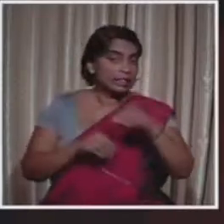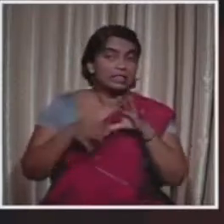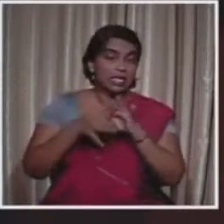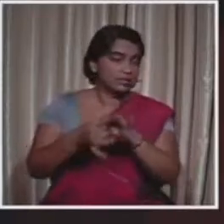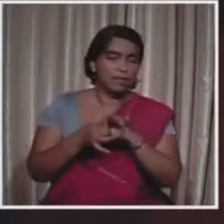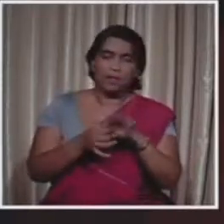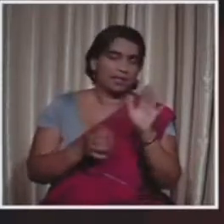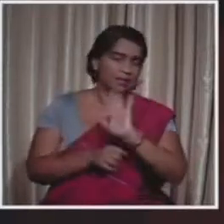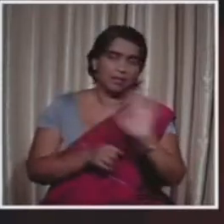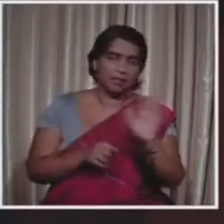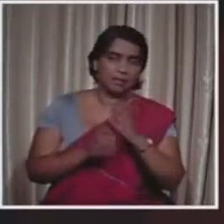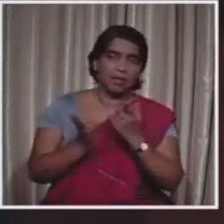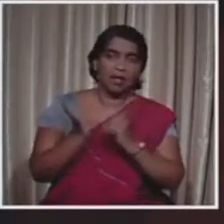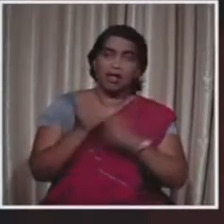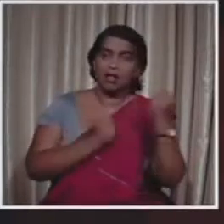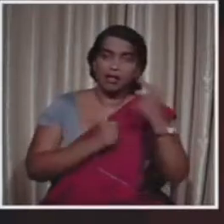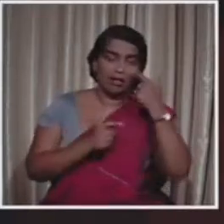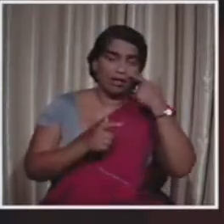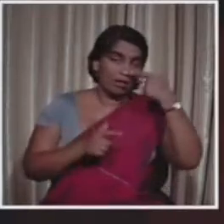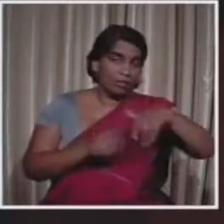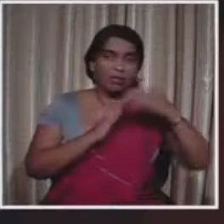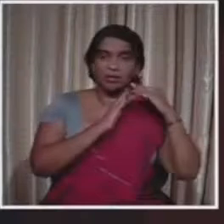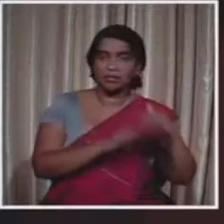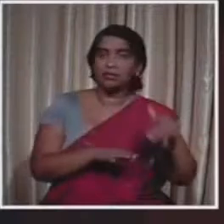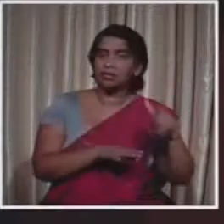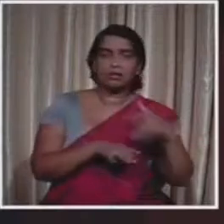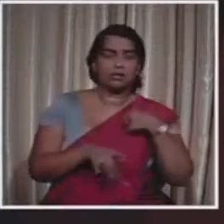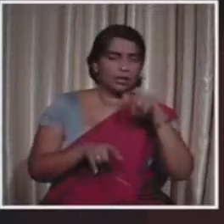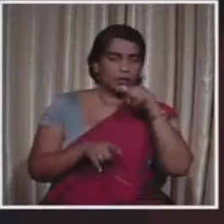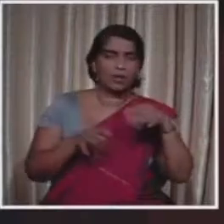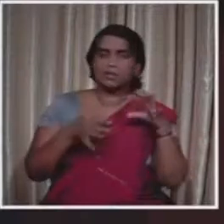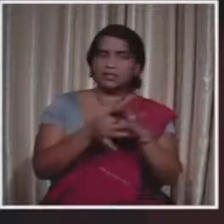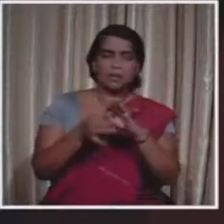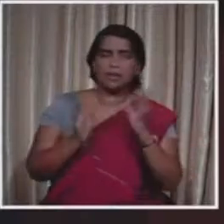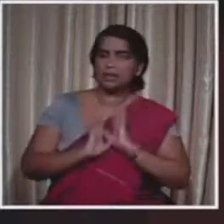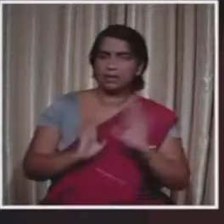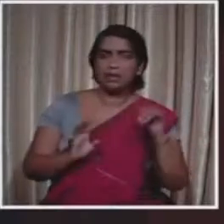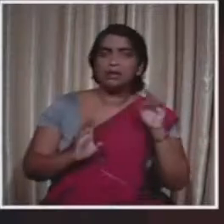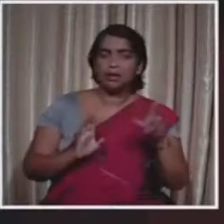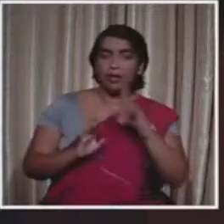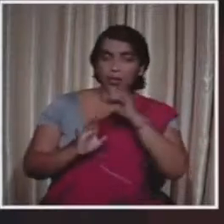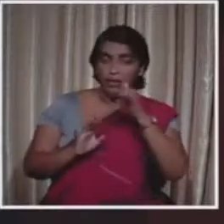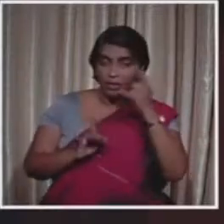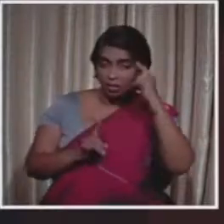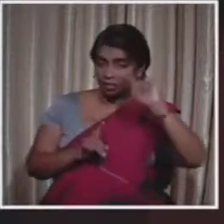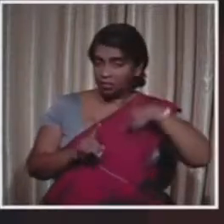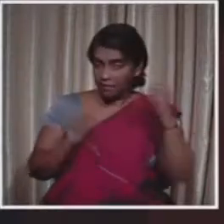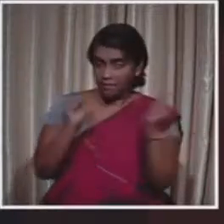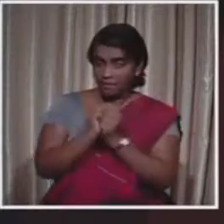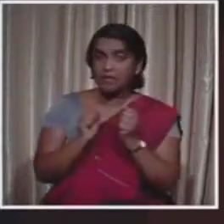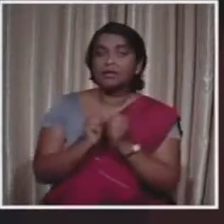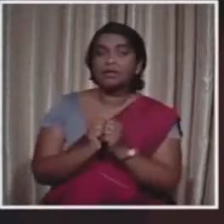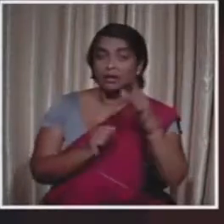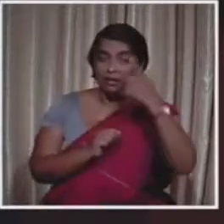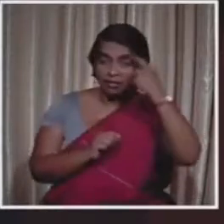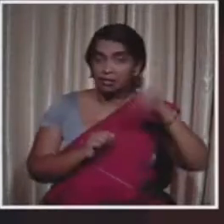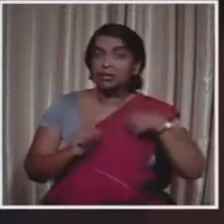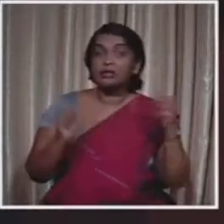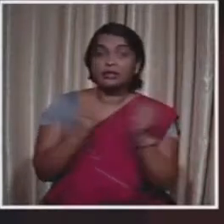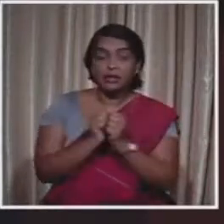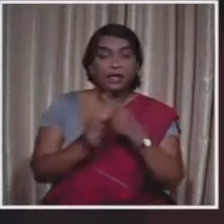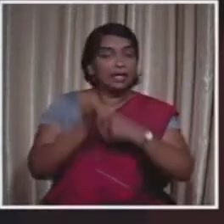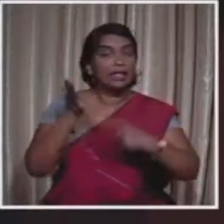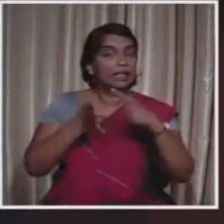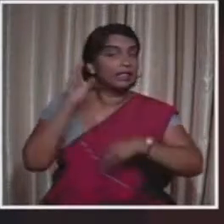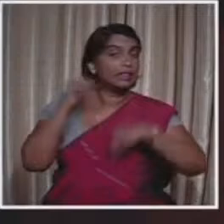උත්සාහ කරන්න එපා බවුසර් එකත් ෂෙඩ් එකත් මේක මේ කිසිම ආකාරයක ඒක සම්බන්ධයක් නැහැ කවුරු හරි හිතාමතා කරනවා නම් ඒ හිතාමතා කරන්නේ